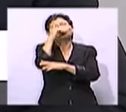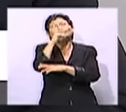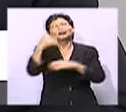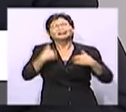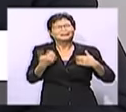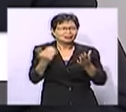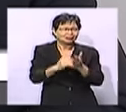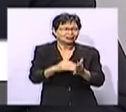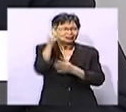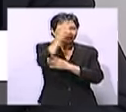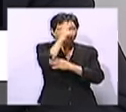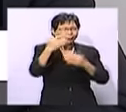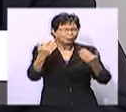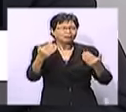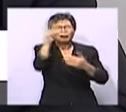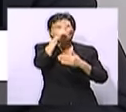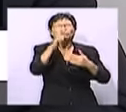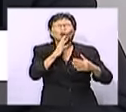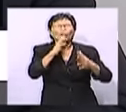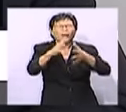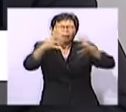government, there were a lot of talks about